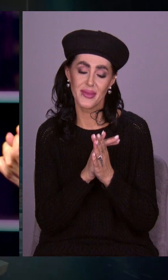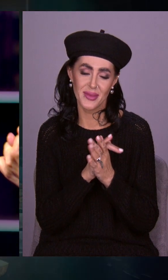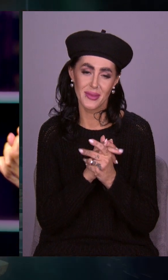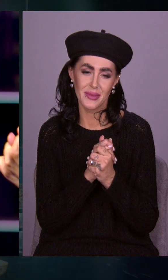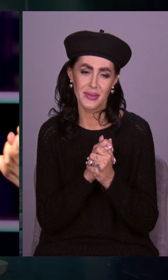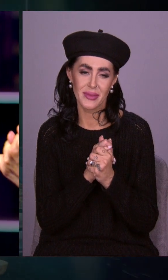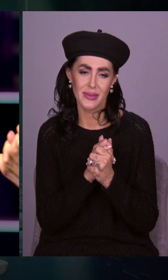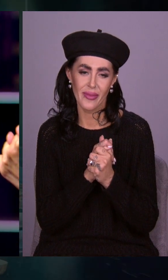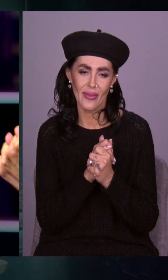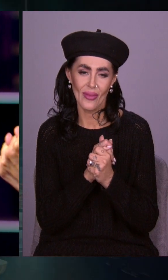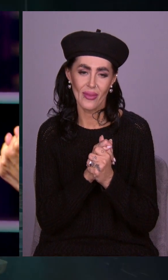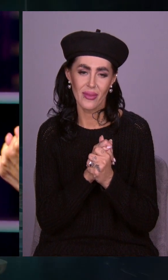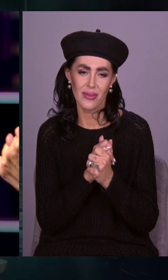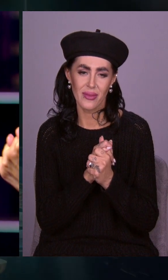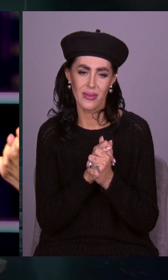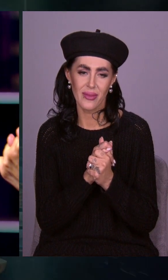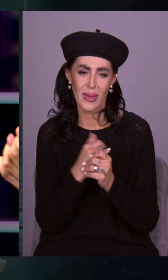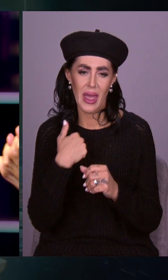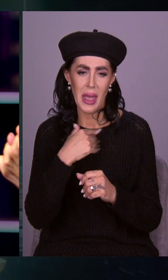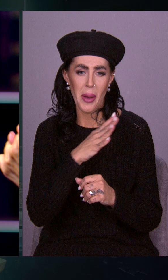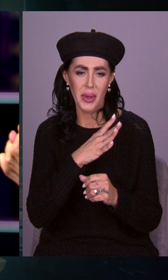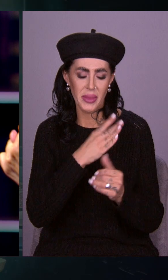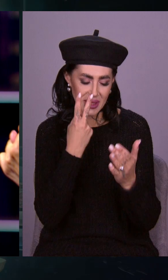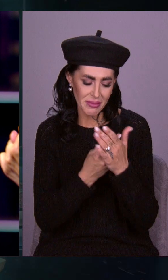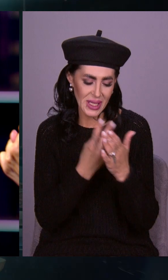Я, коротше, ну там, от, знаєш, вкотре передивився наш з тобою випуск.